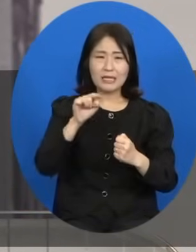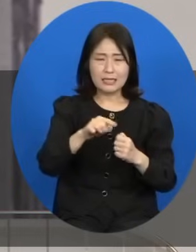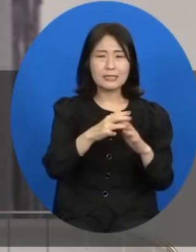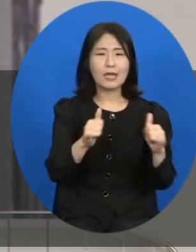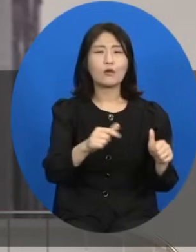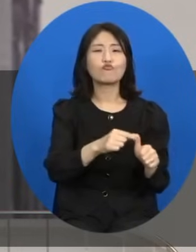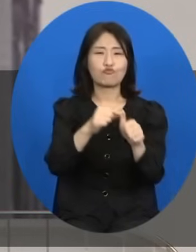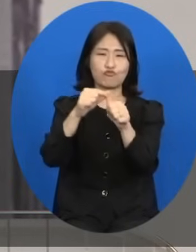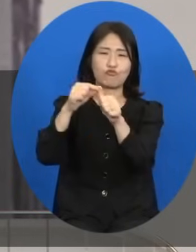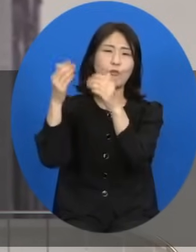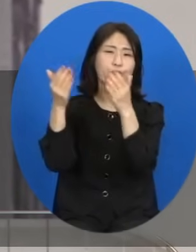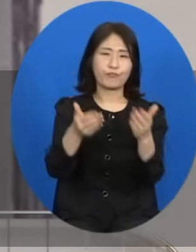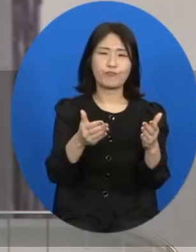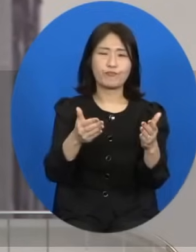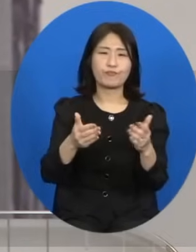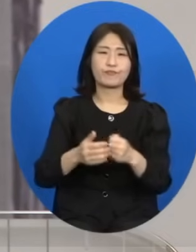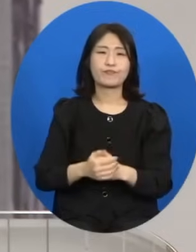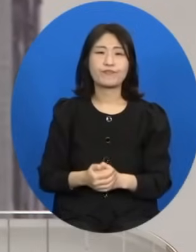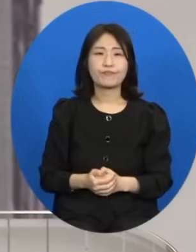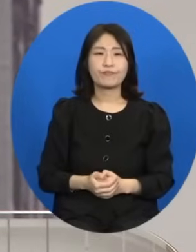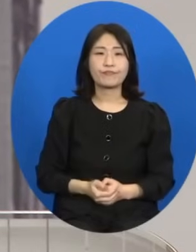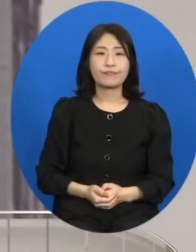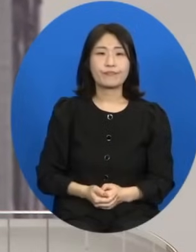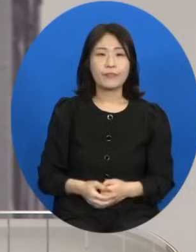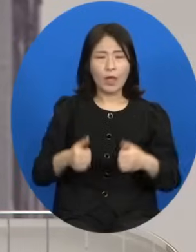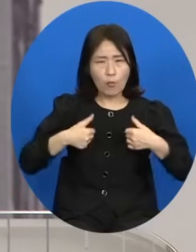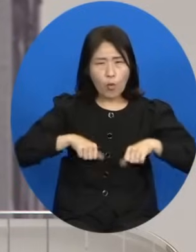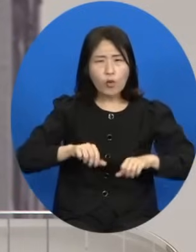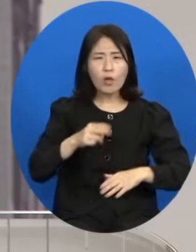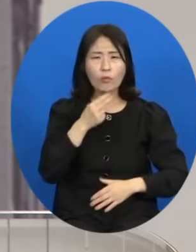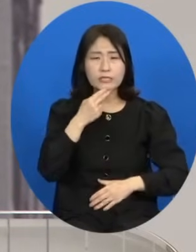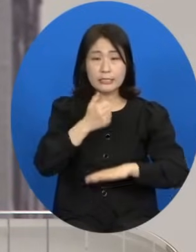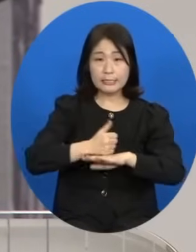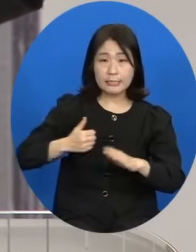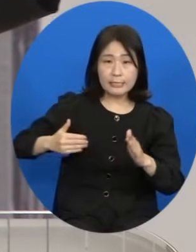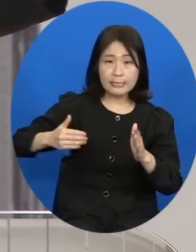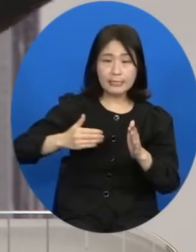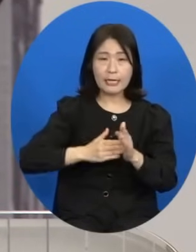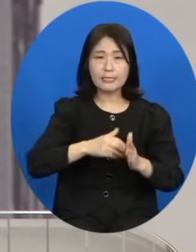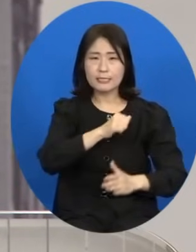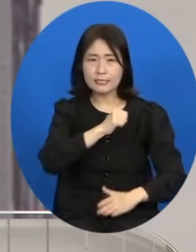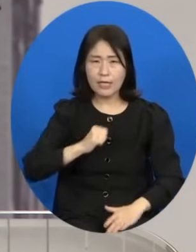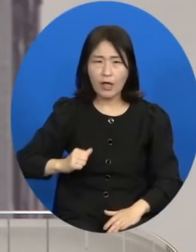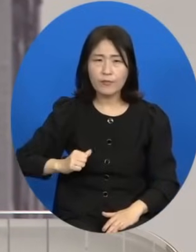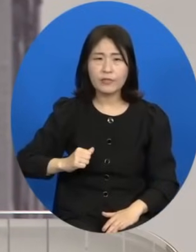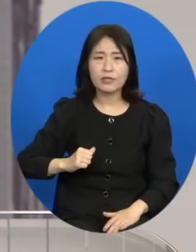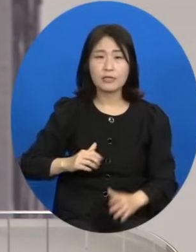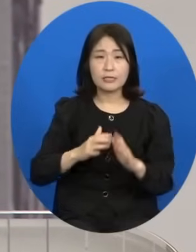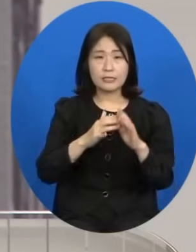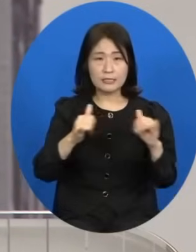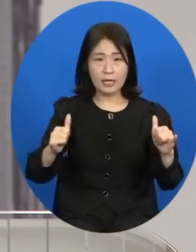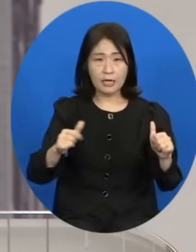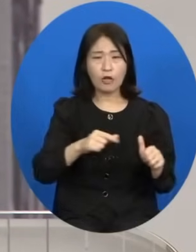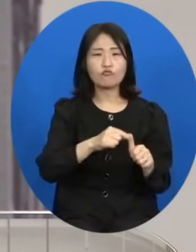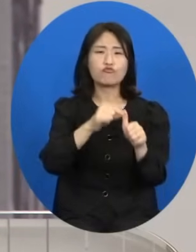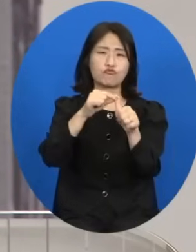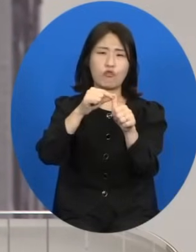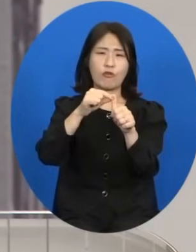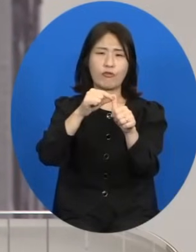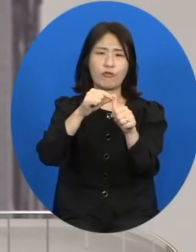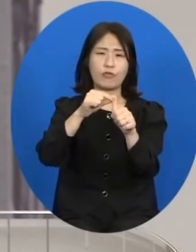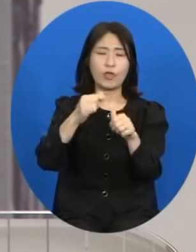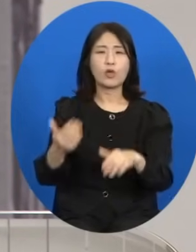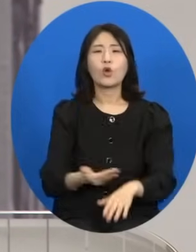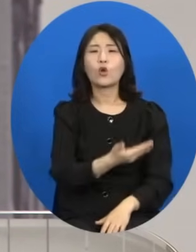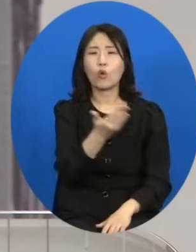것이다 한명도 중도의 탈락 없이 끝까지 인내하여 구원을 누리는 여러분 되시기를